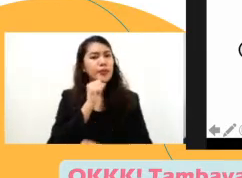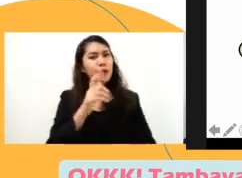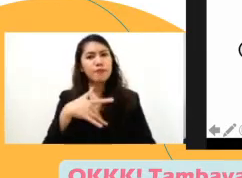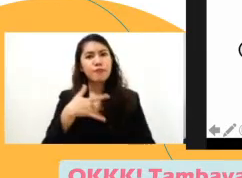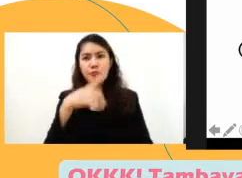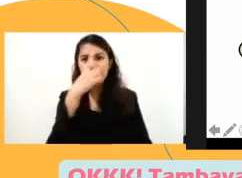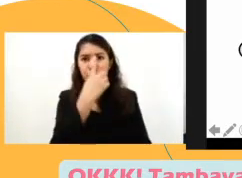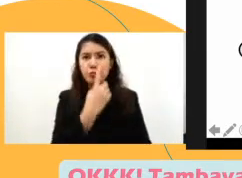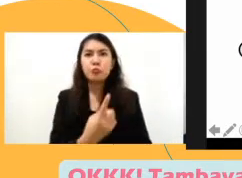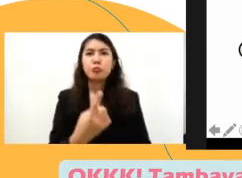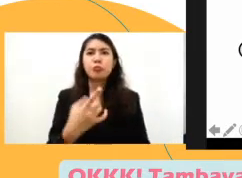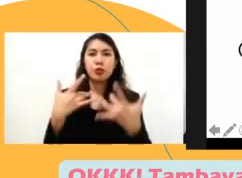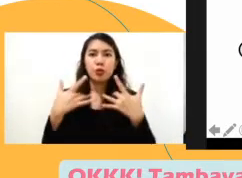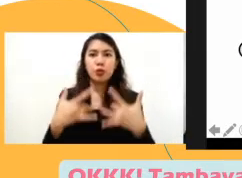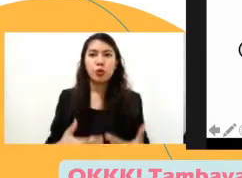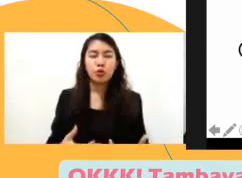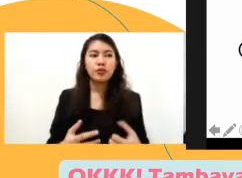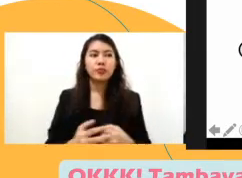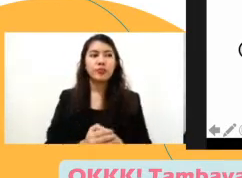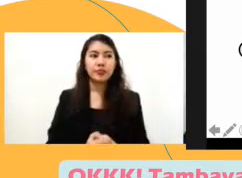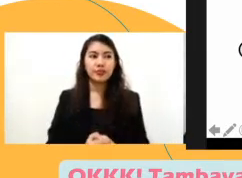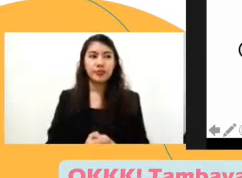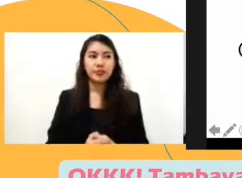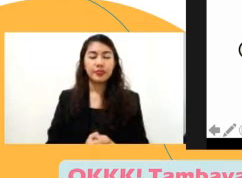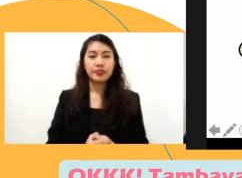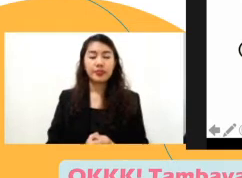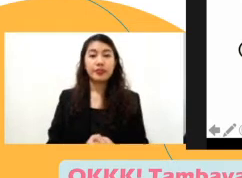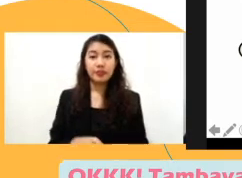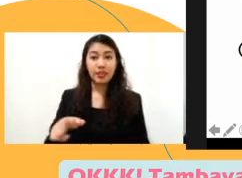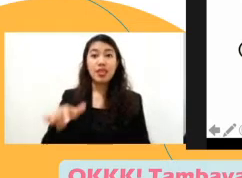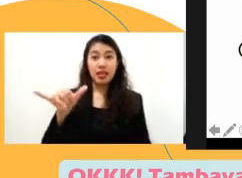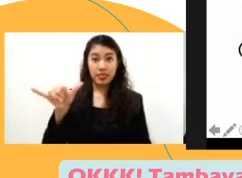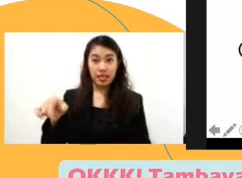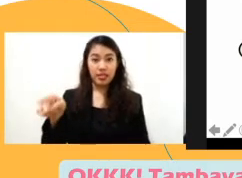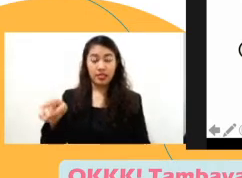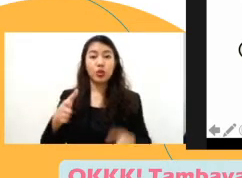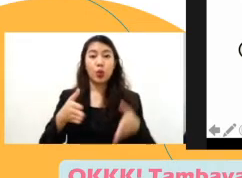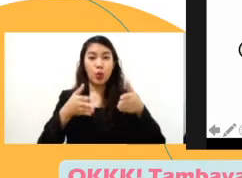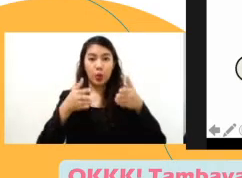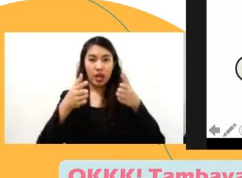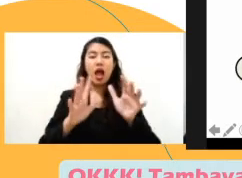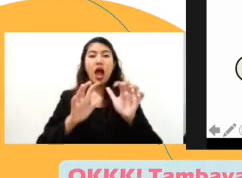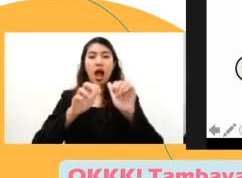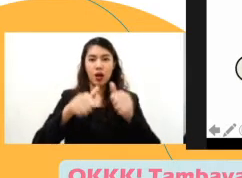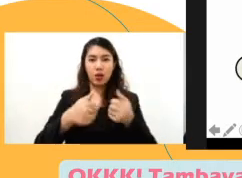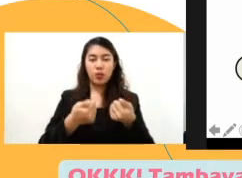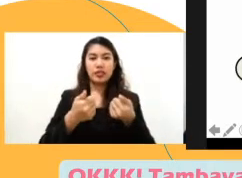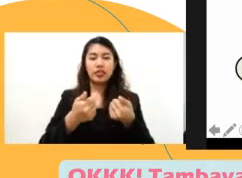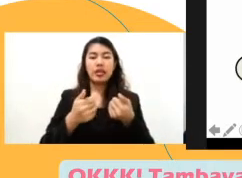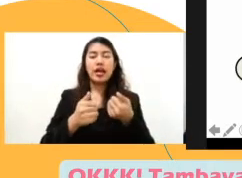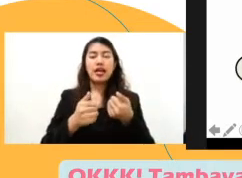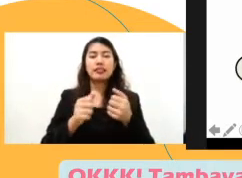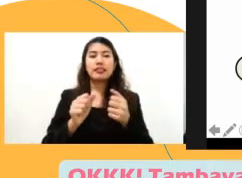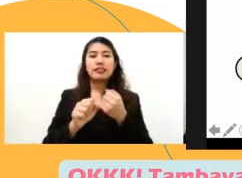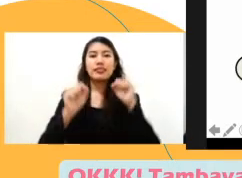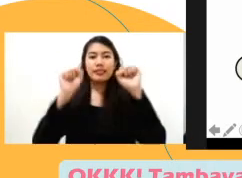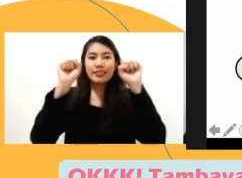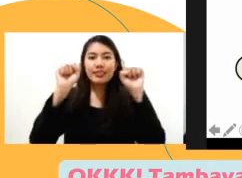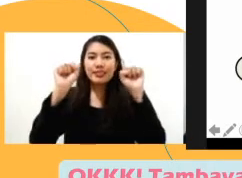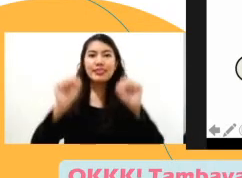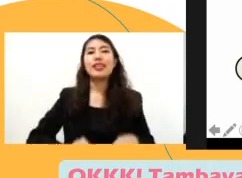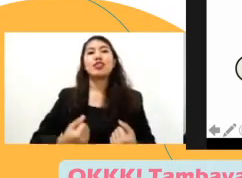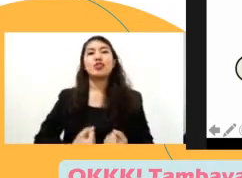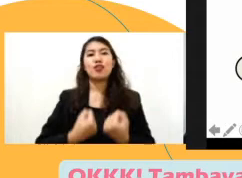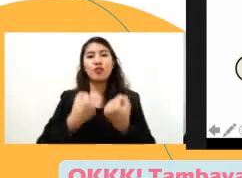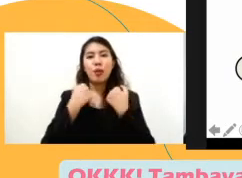no? So yun yung isang paraan ng pamamahala ng ating pagbangon. At yung pangatlo ay